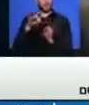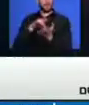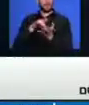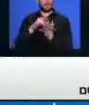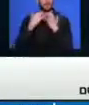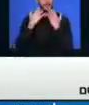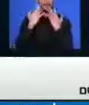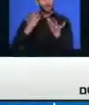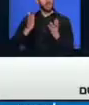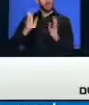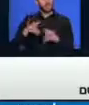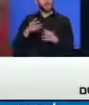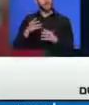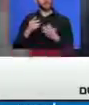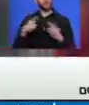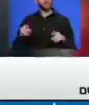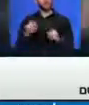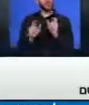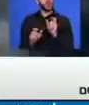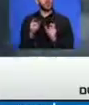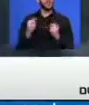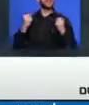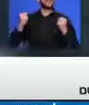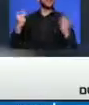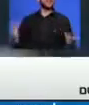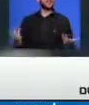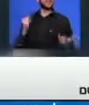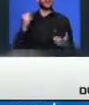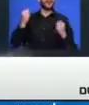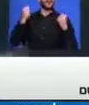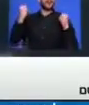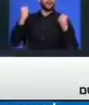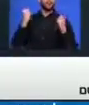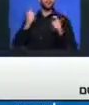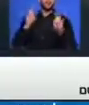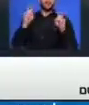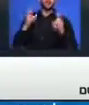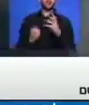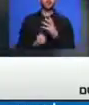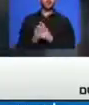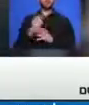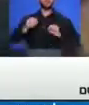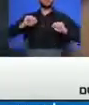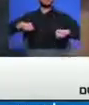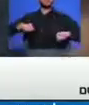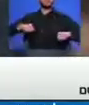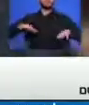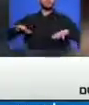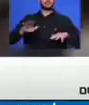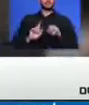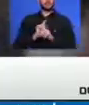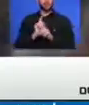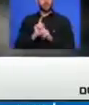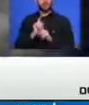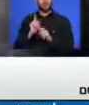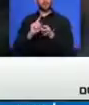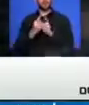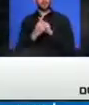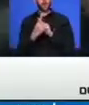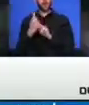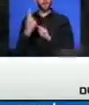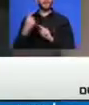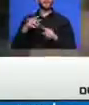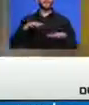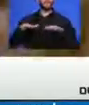בסיפורים, וגם בשירים, האנשים הללו הם גיבורים. הם הגיבורים שמייצרים את המשילות, בתקופות מסוימות, האלטרנטיבית, לזאת של